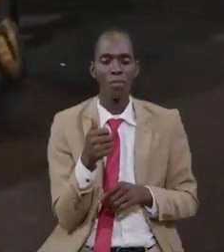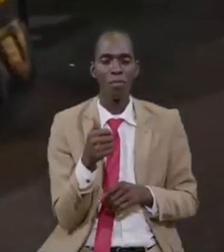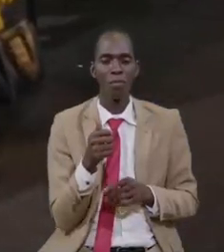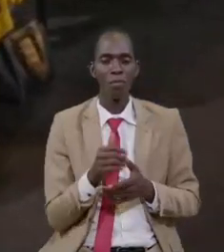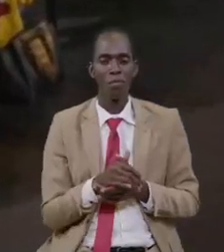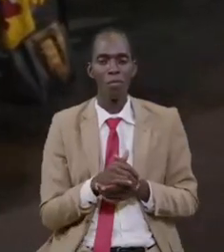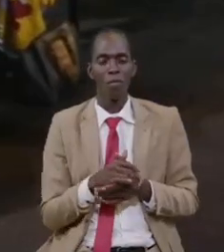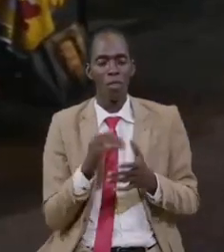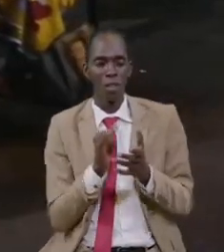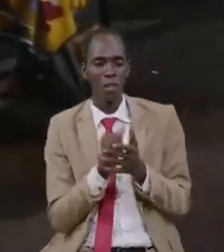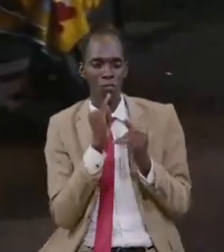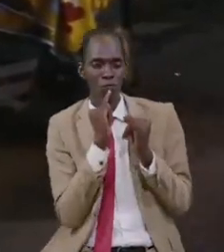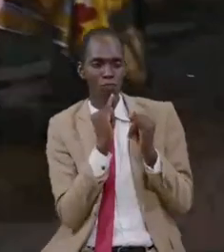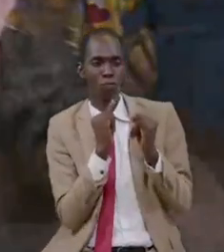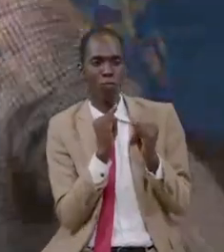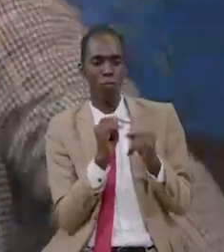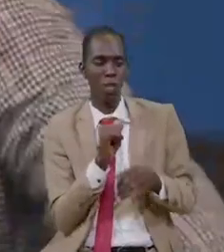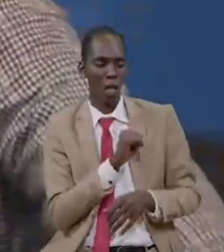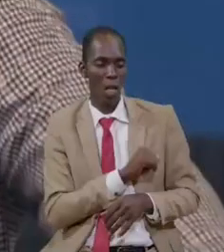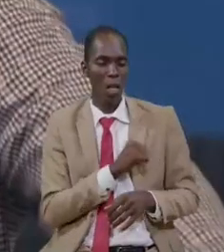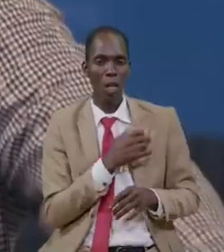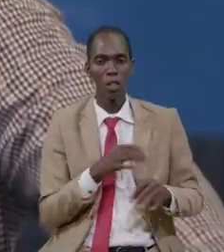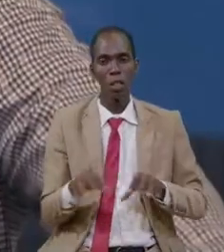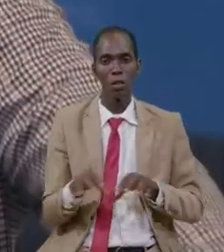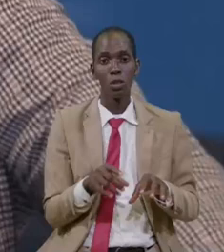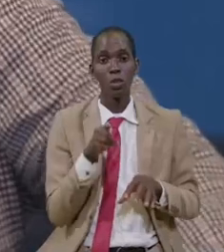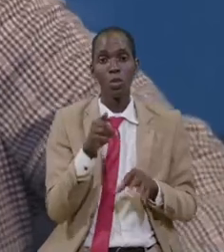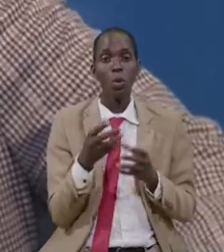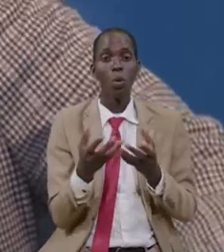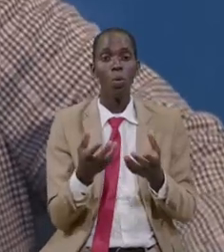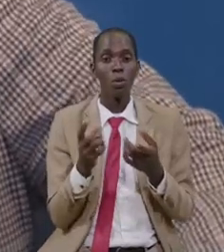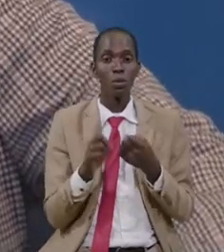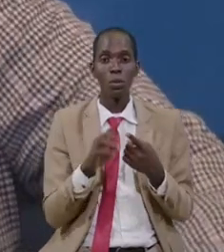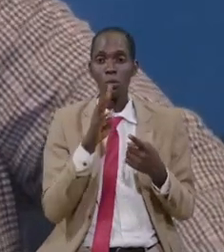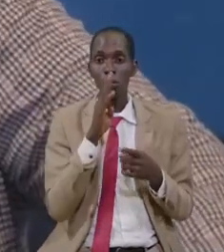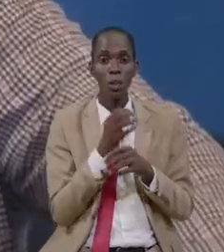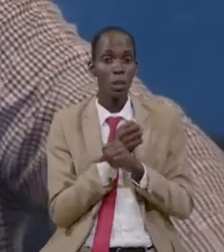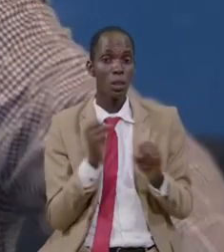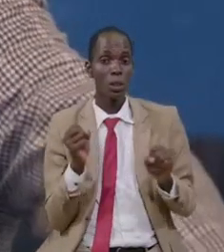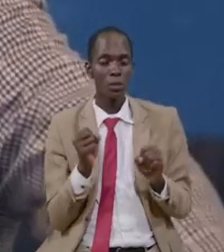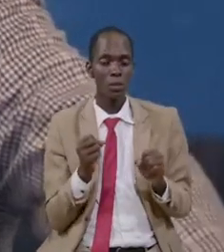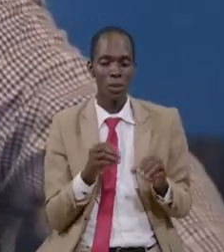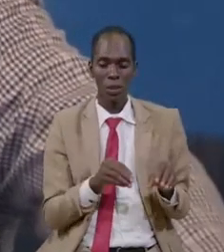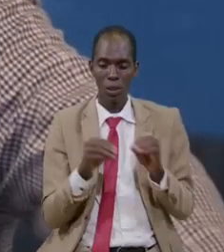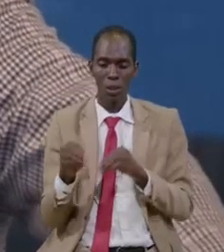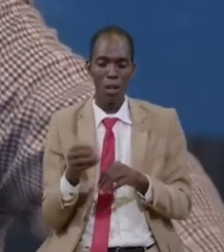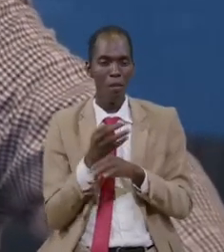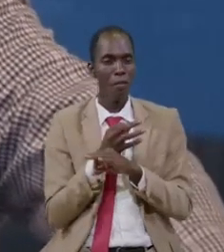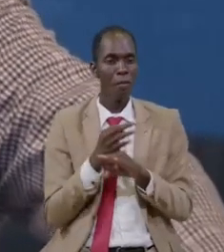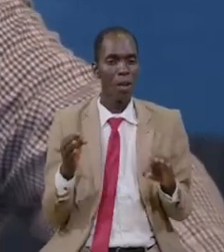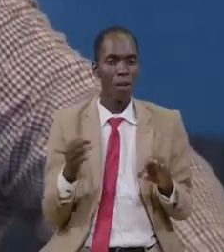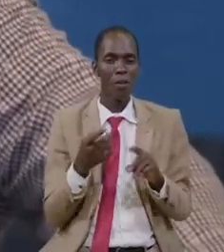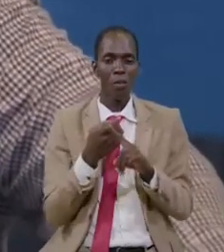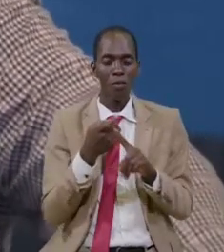attitudes destructives. Tu veux être le sauvé, affranchi